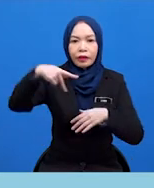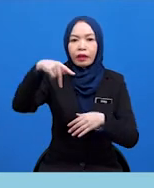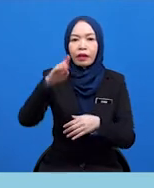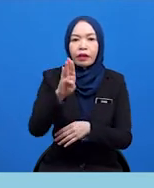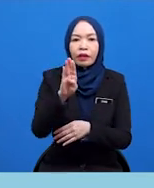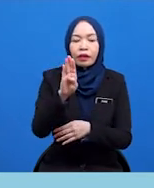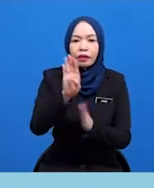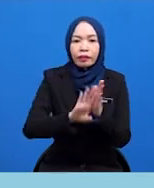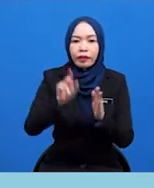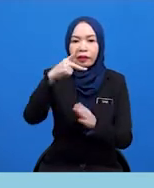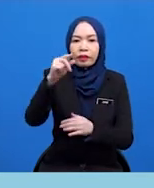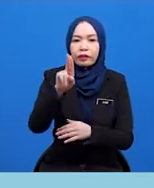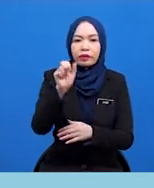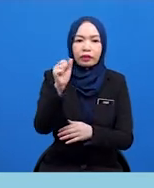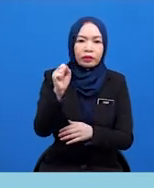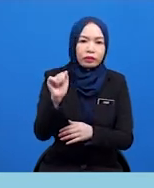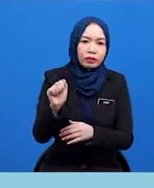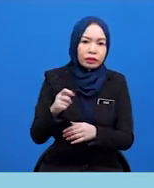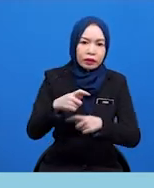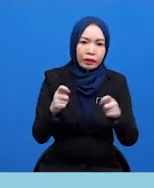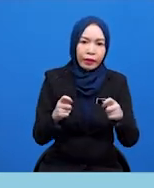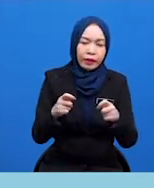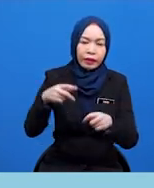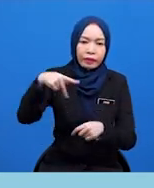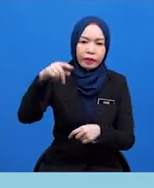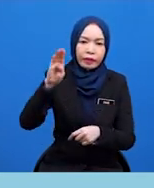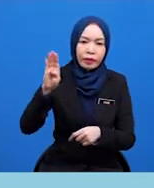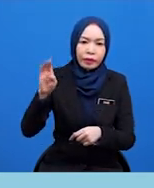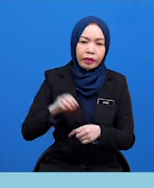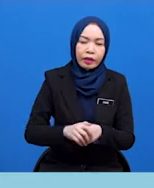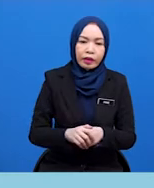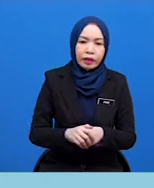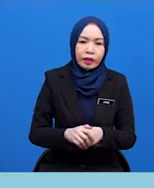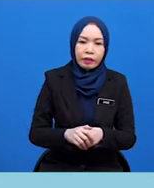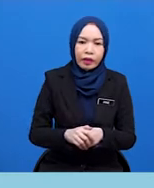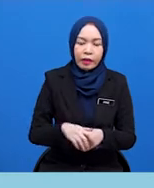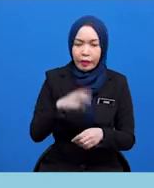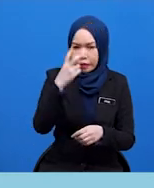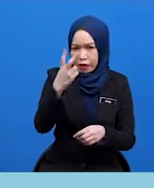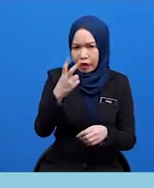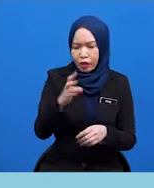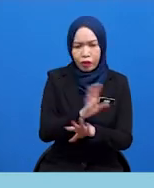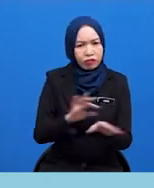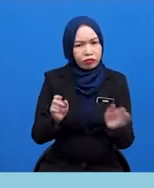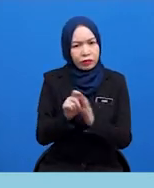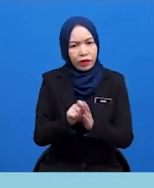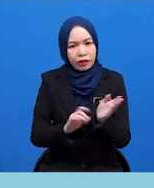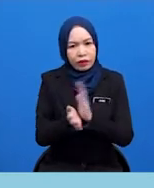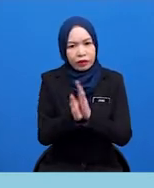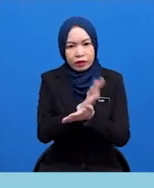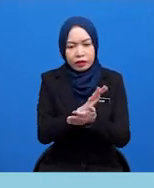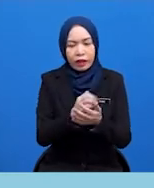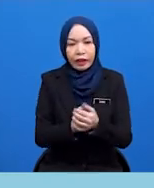PBT bagi memastikan tidak berlaku aktiviti yang boleh menyebabkan kesan